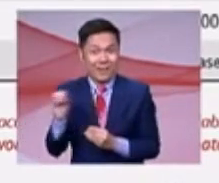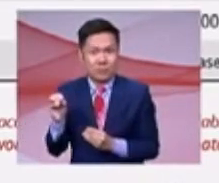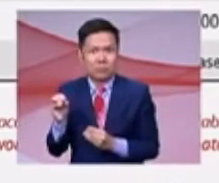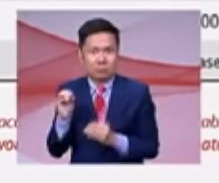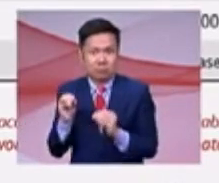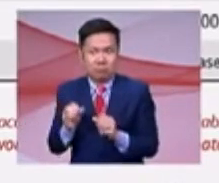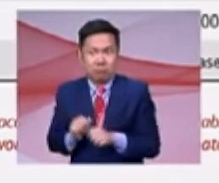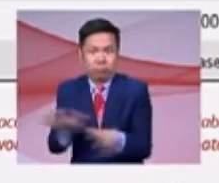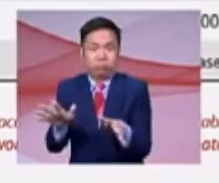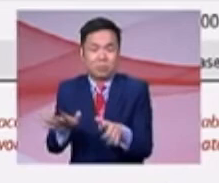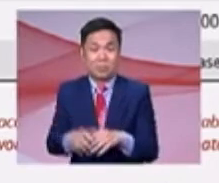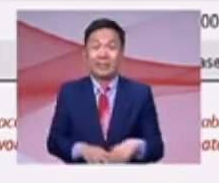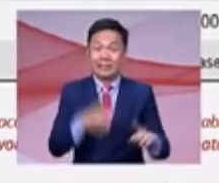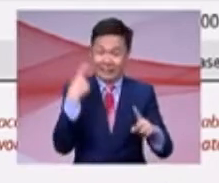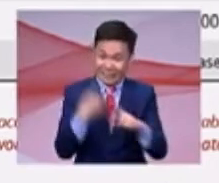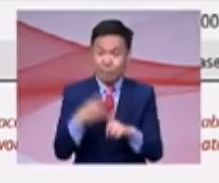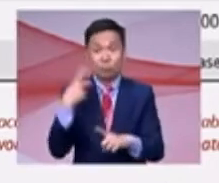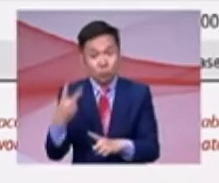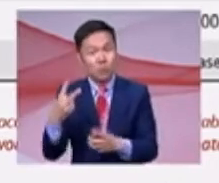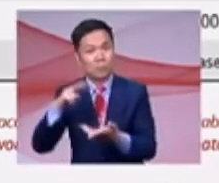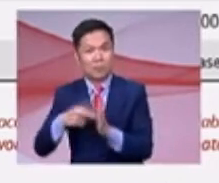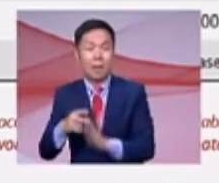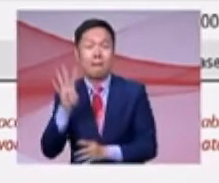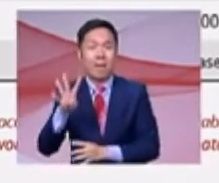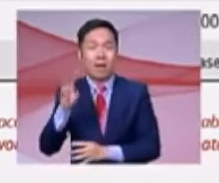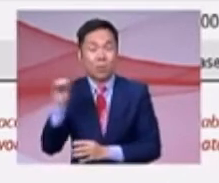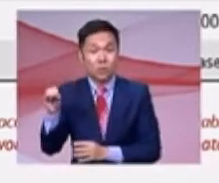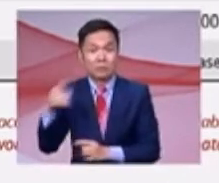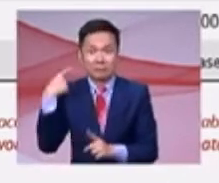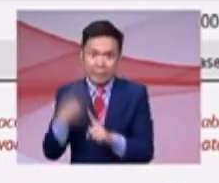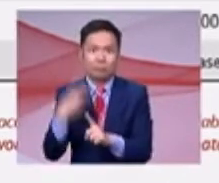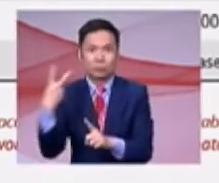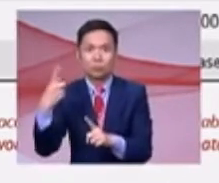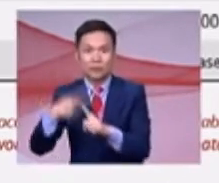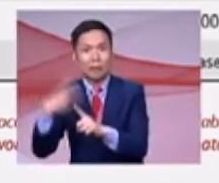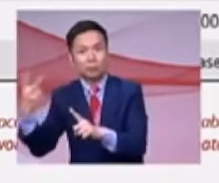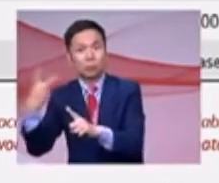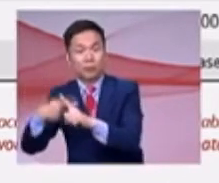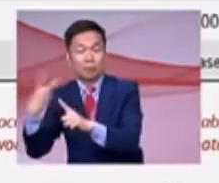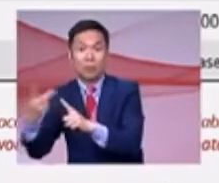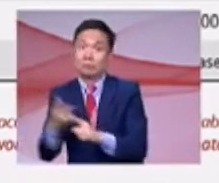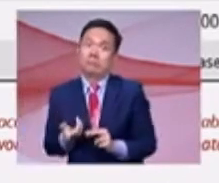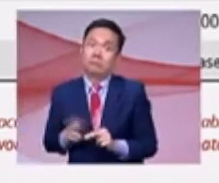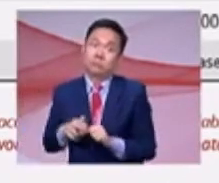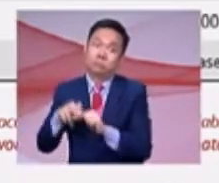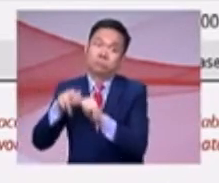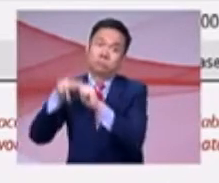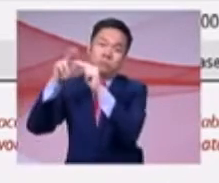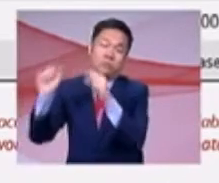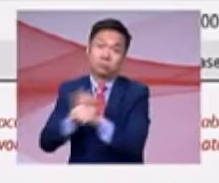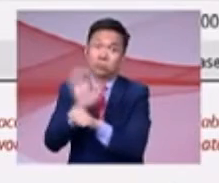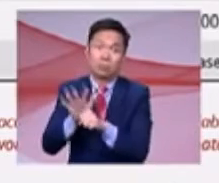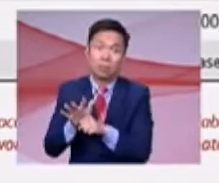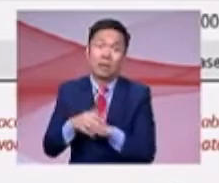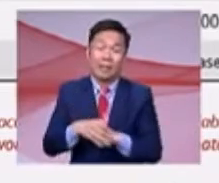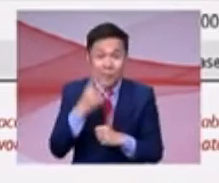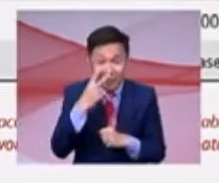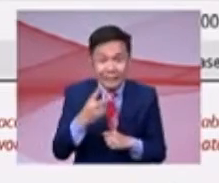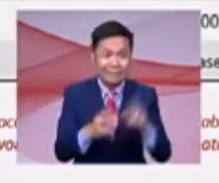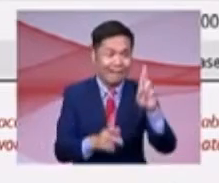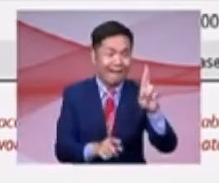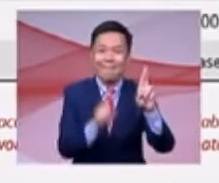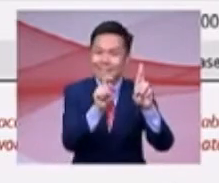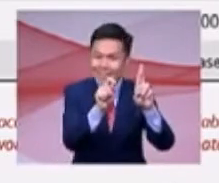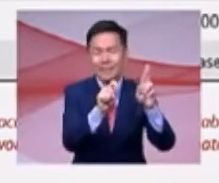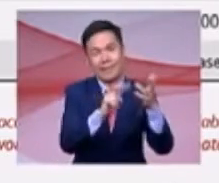2, 400 orang akan dijangkiti dan seterusnya kes akan bertambah. Jadi ini membantu kita